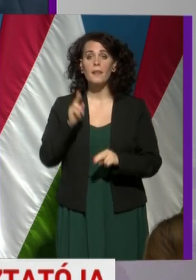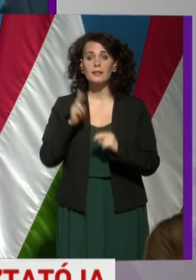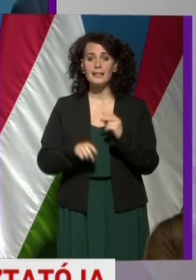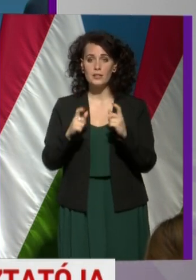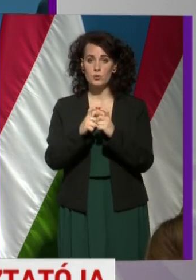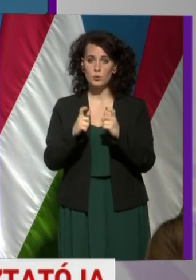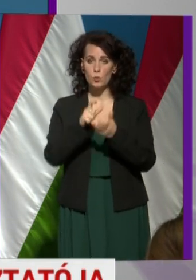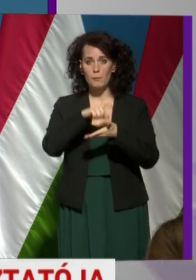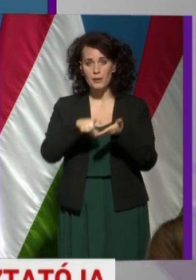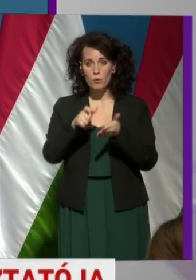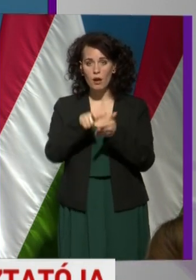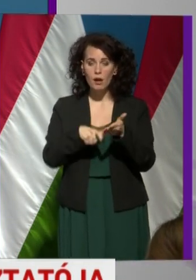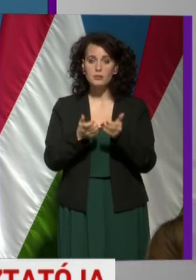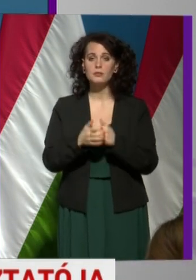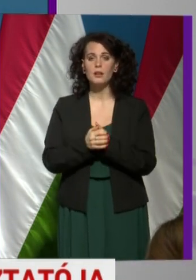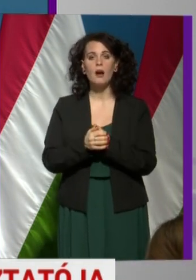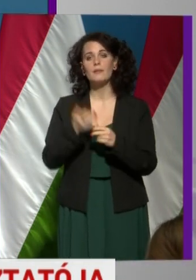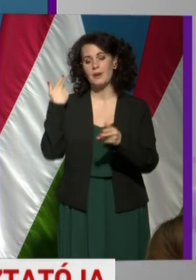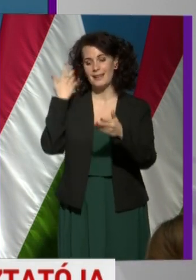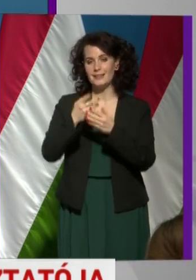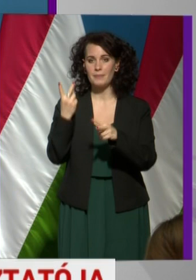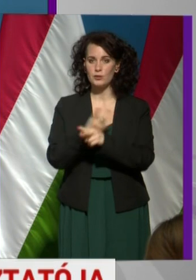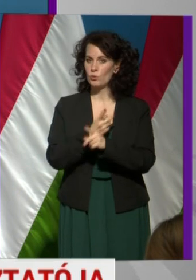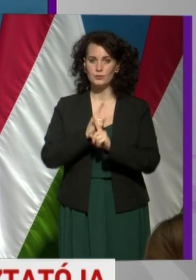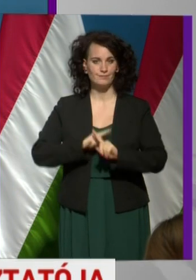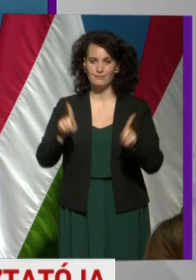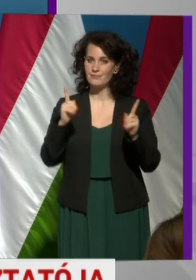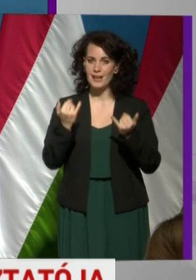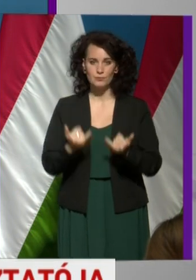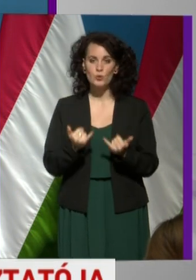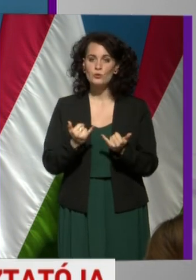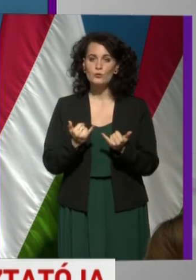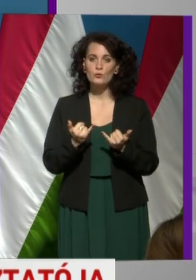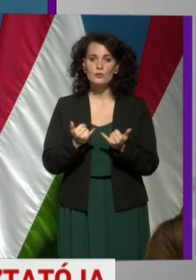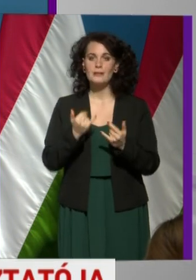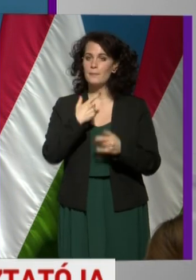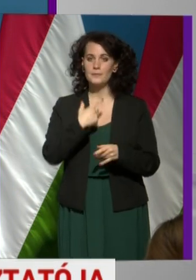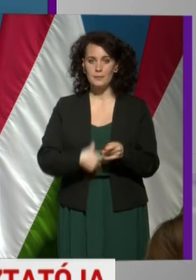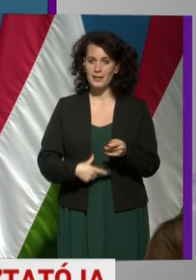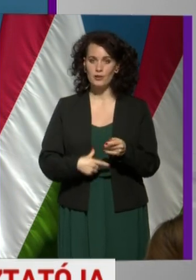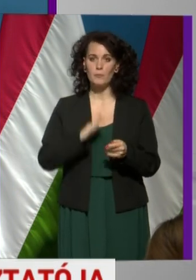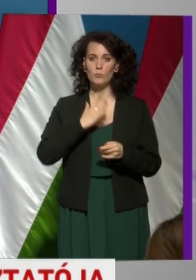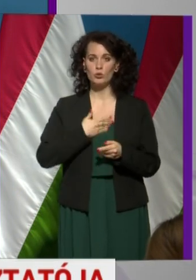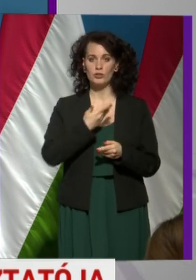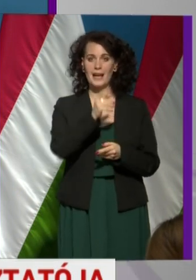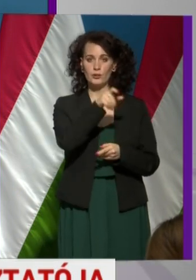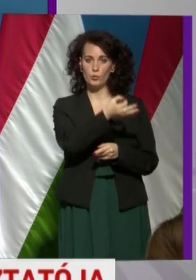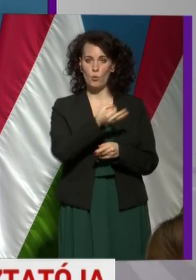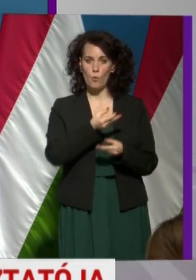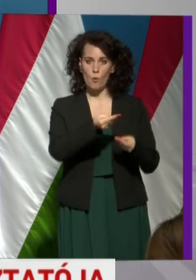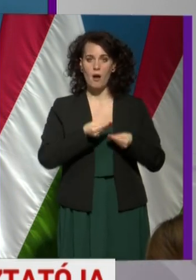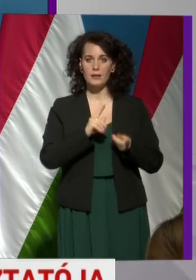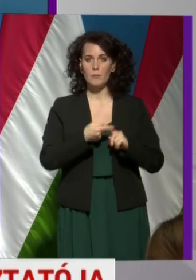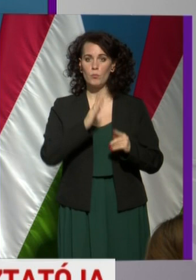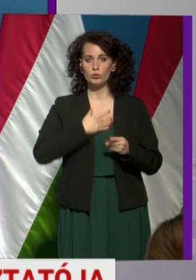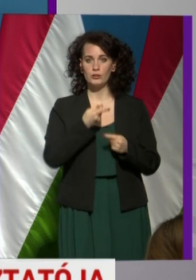az eddigi megszokottaktól eltérően nem személyesen kell átvenni a postástól vagy a postán, hanem a kész